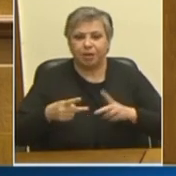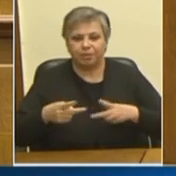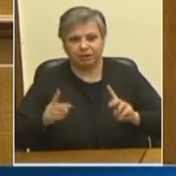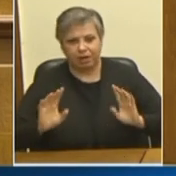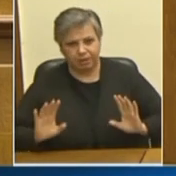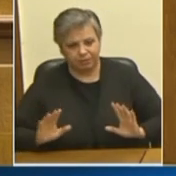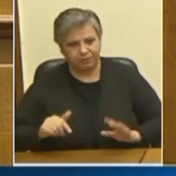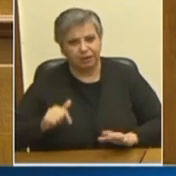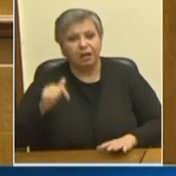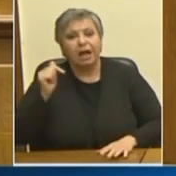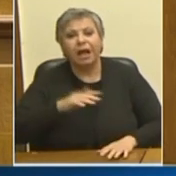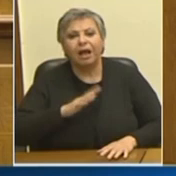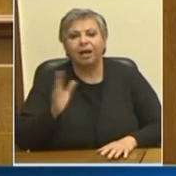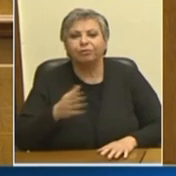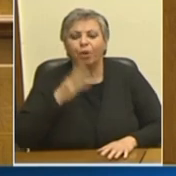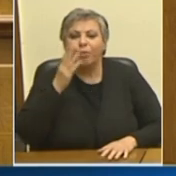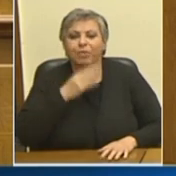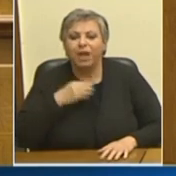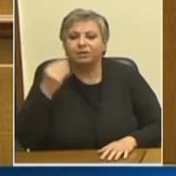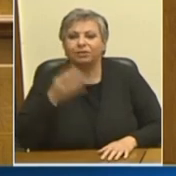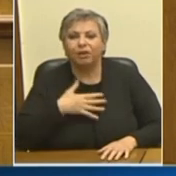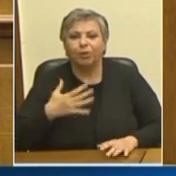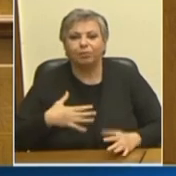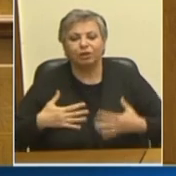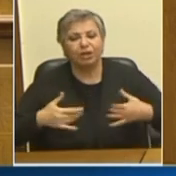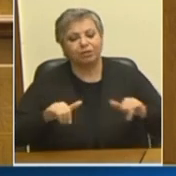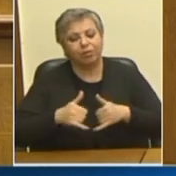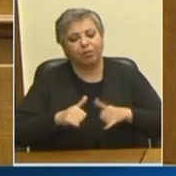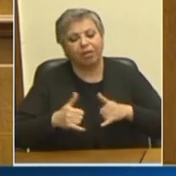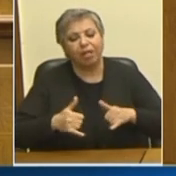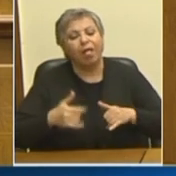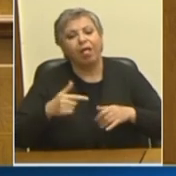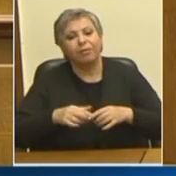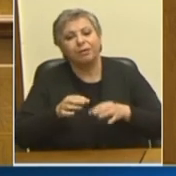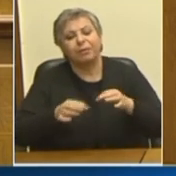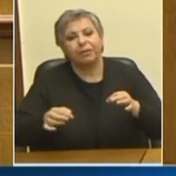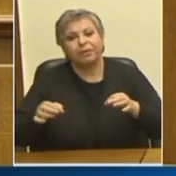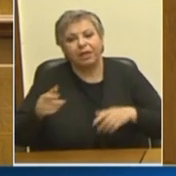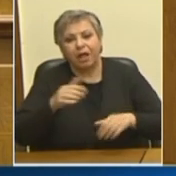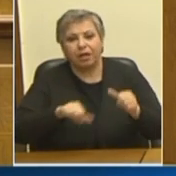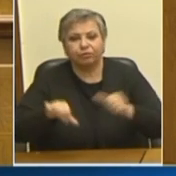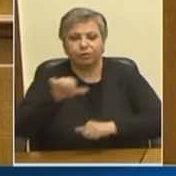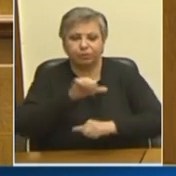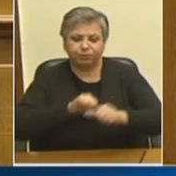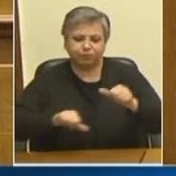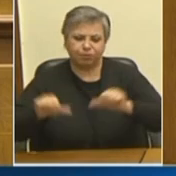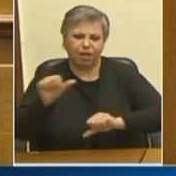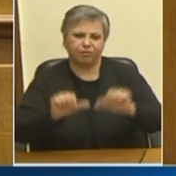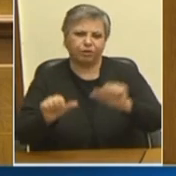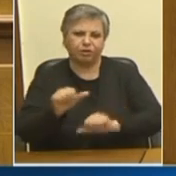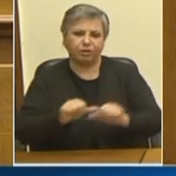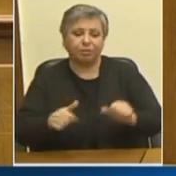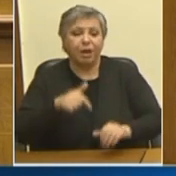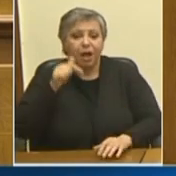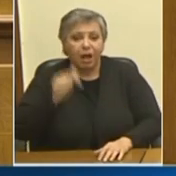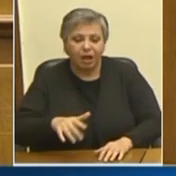ξυλωθεί το πουλόβερ. Αυτή είναι η καθαρή παράνοια. Αυτή η αιμονή του ΣΥΡΙΖΑ σε δημοσίους υπαλλήλους είναι παράνοια. Αν τα